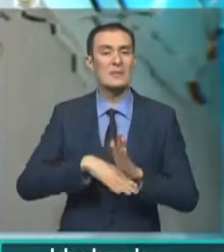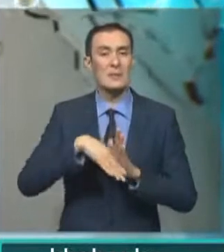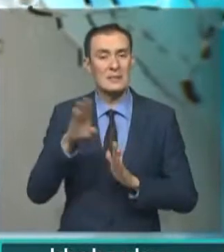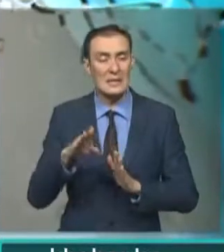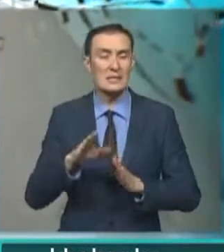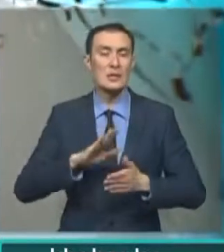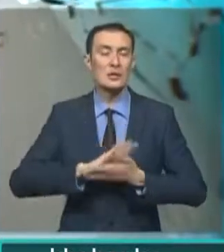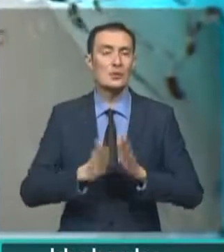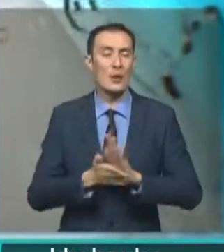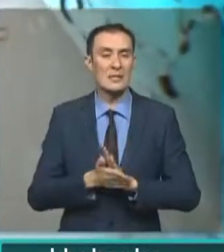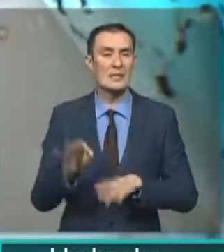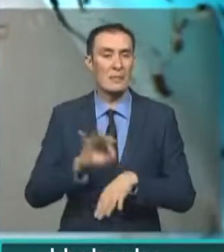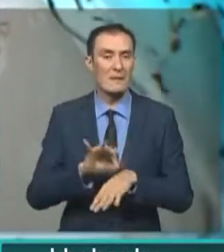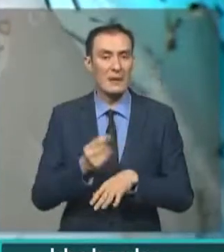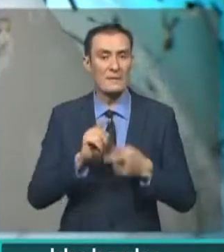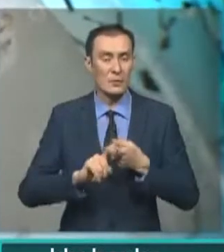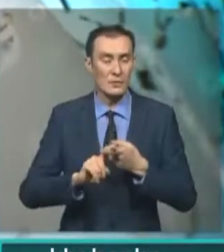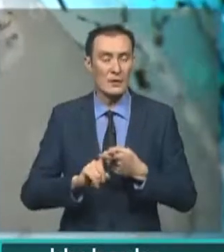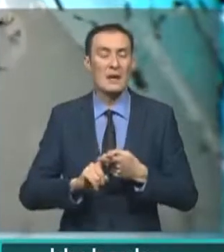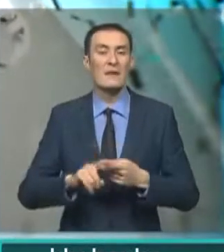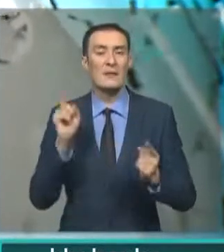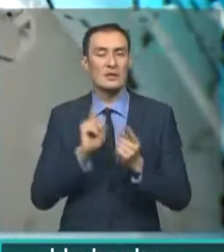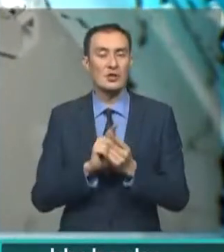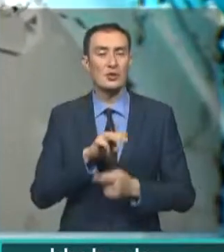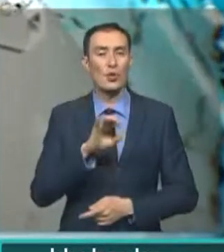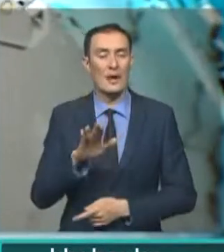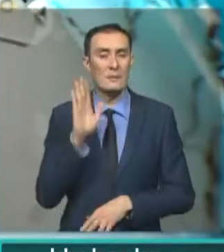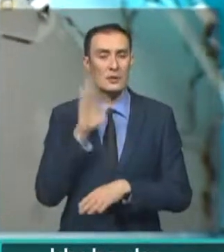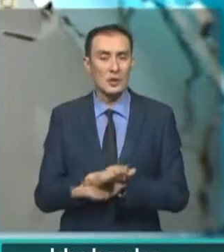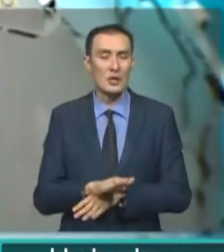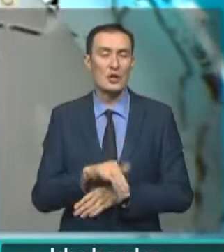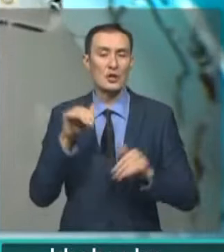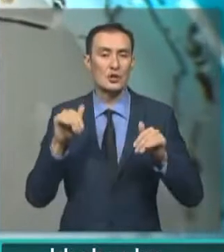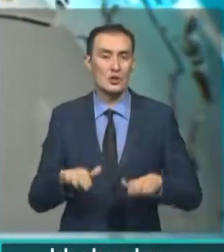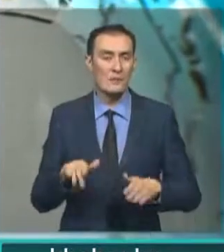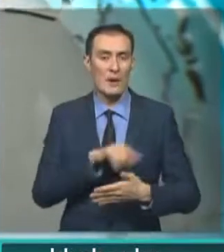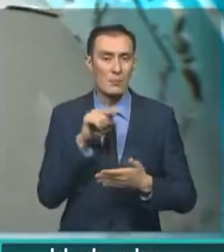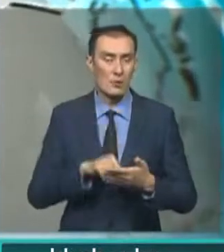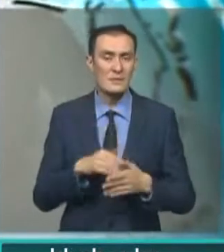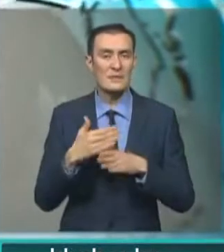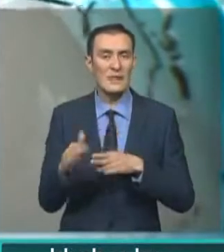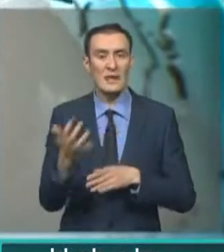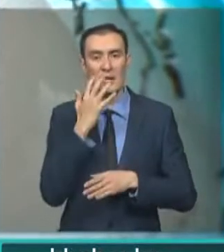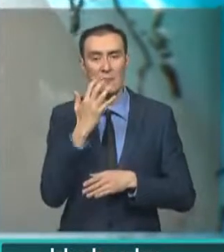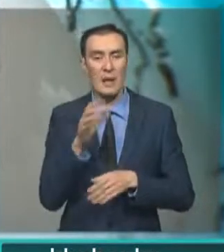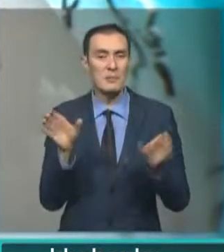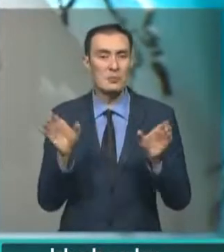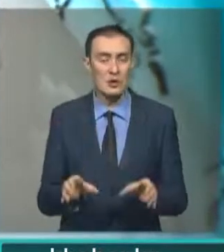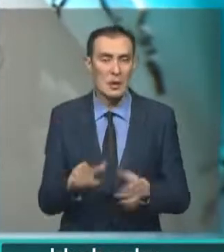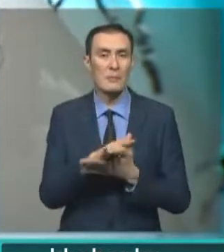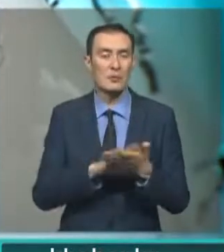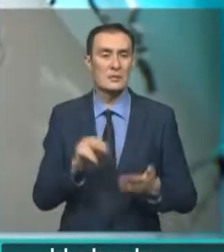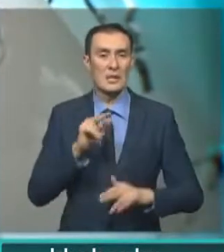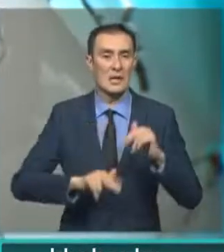стабилизации эпидситуации. В завершении встречи Касым-Жомарт Токаев дал поручение решить системные вопросы в сфере теплоснабжения,